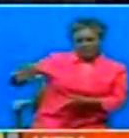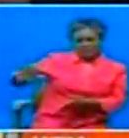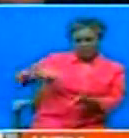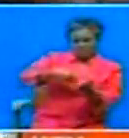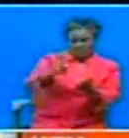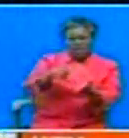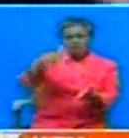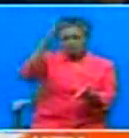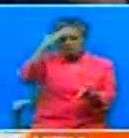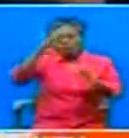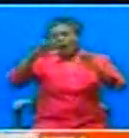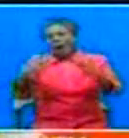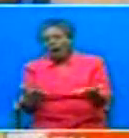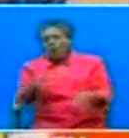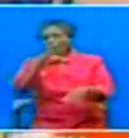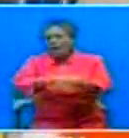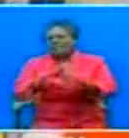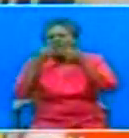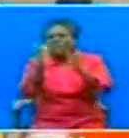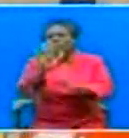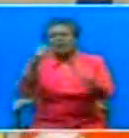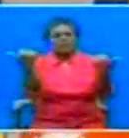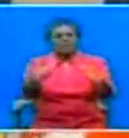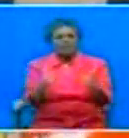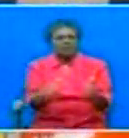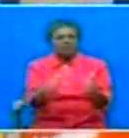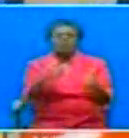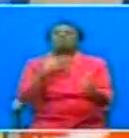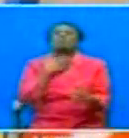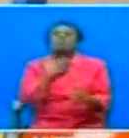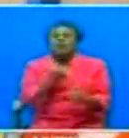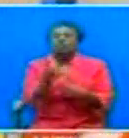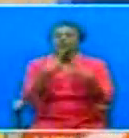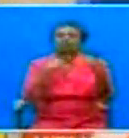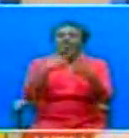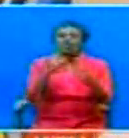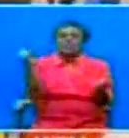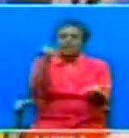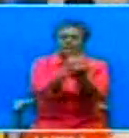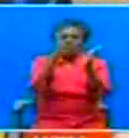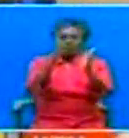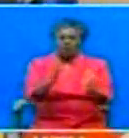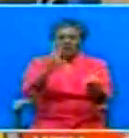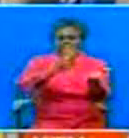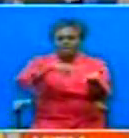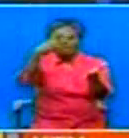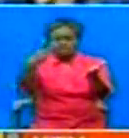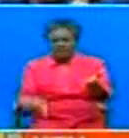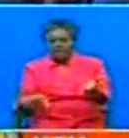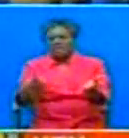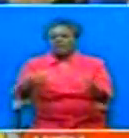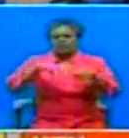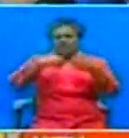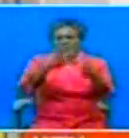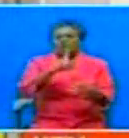ili tujue imekuwaje. Hatujapata majibu. Jitihada zetu za kutaka kuonana na mwajiri wao ziliambulia patupu huku